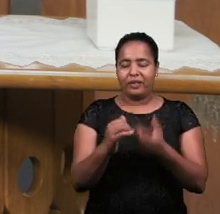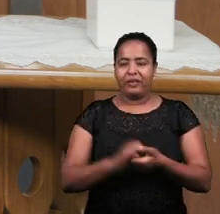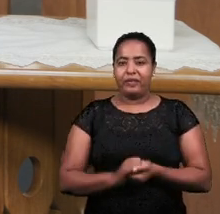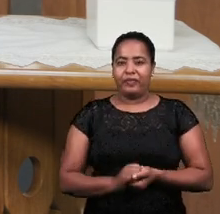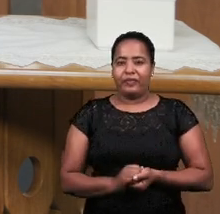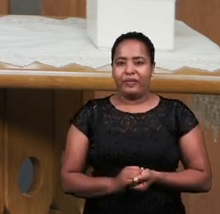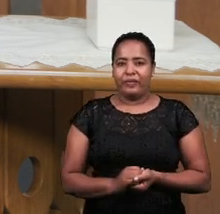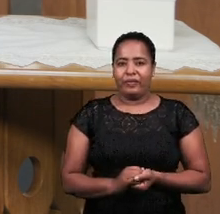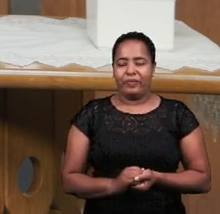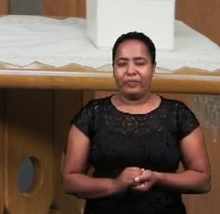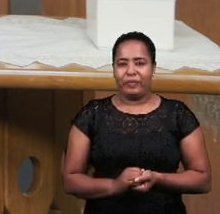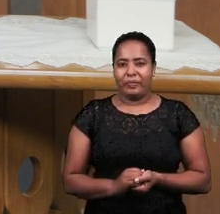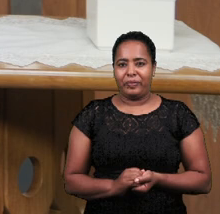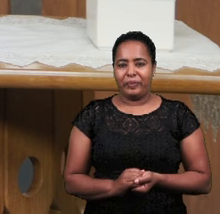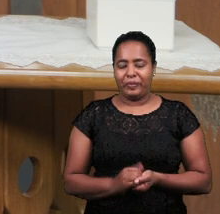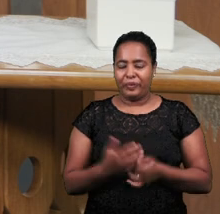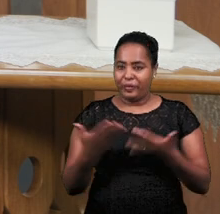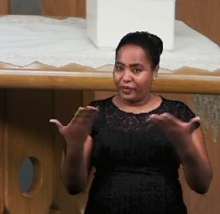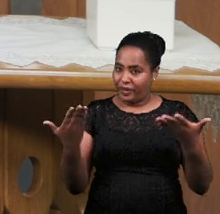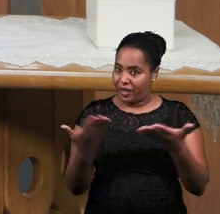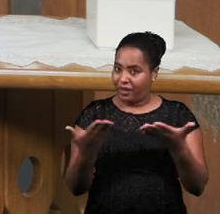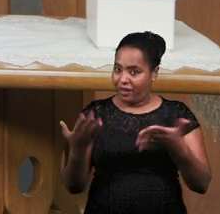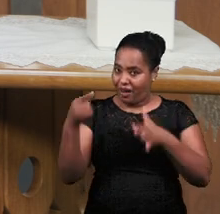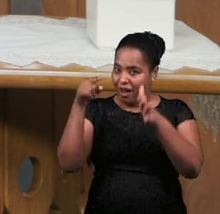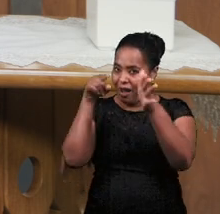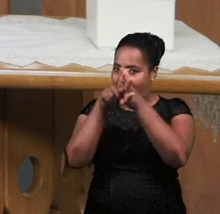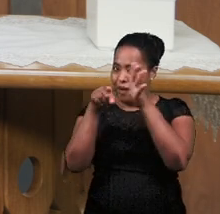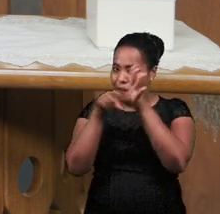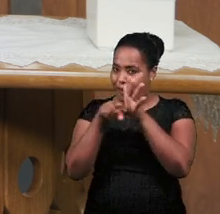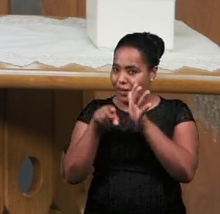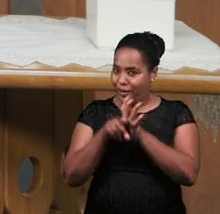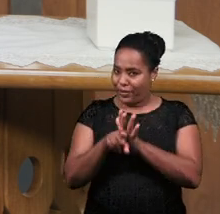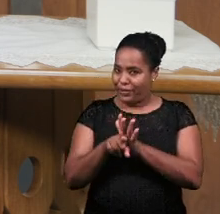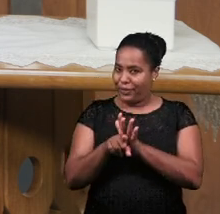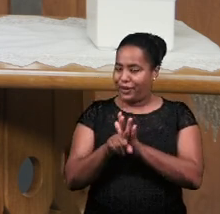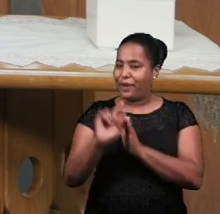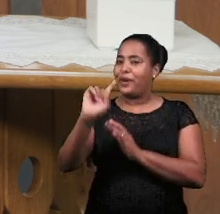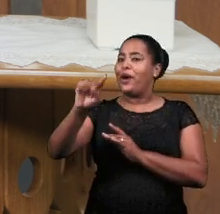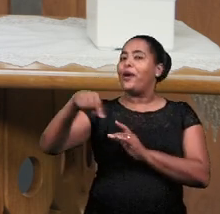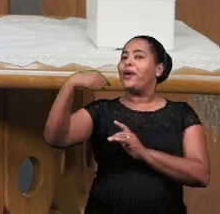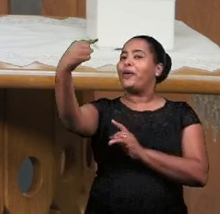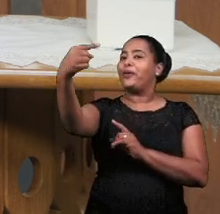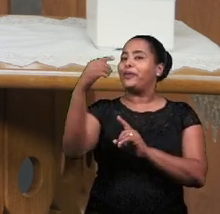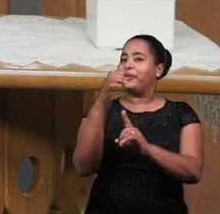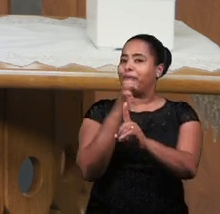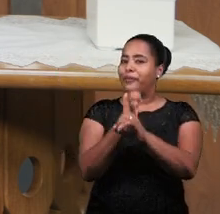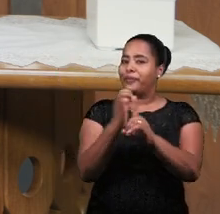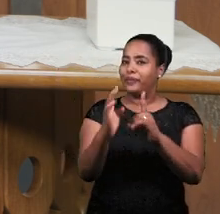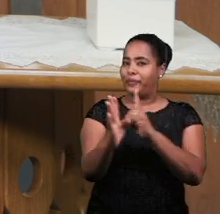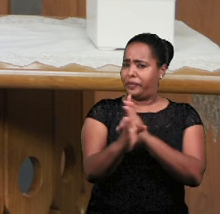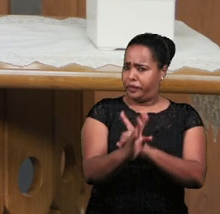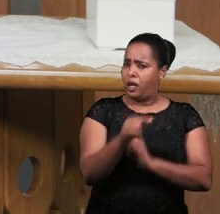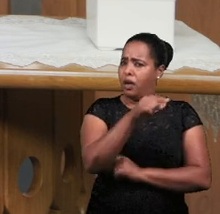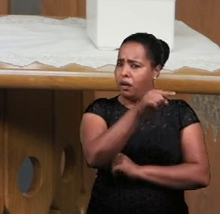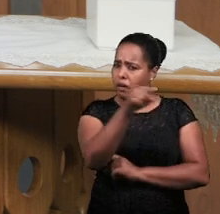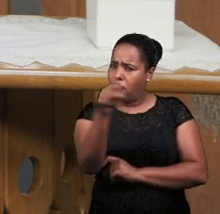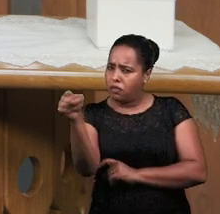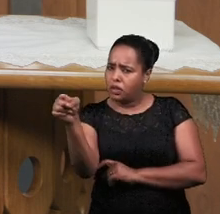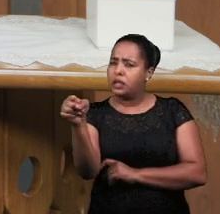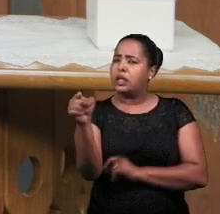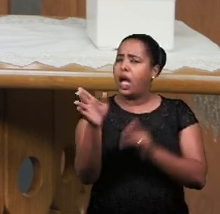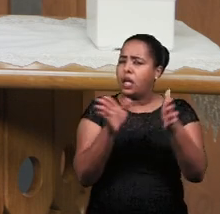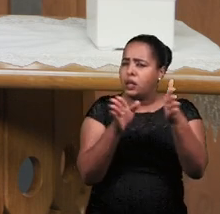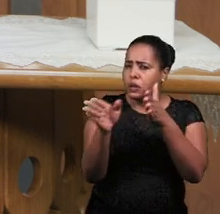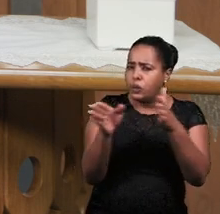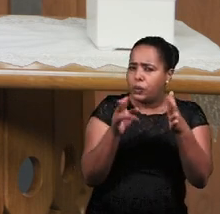donc laisser les questions pour la prochaine école biblique. Donc, vous allez répondre, étudier pendant